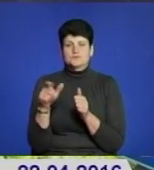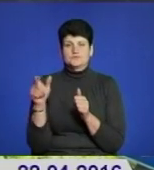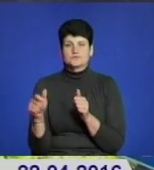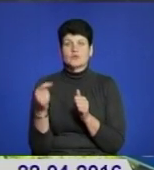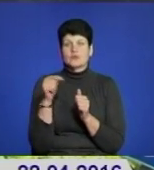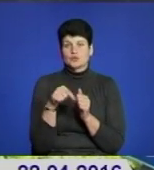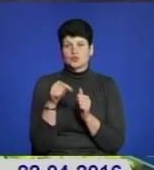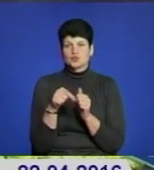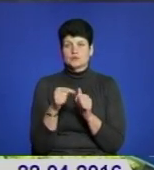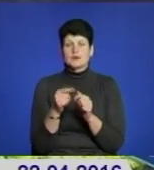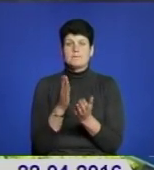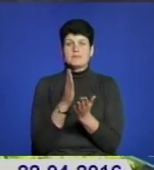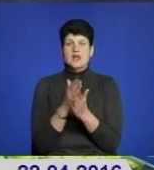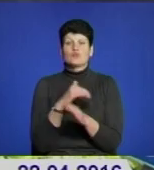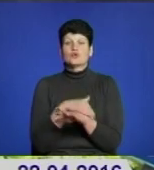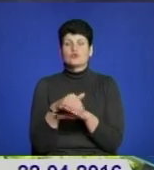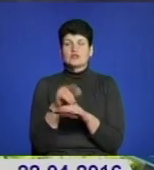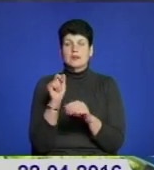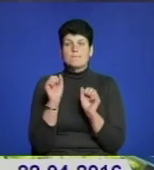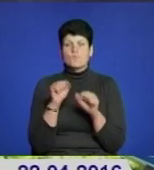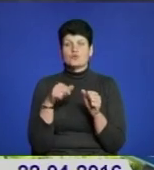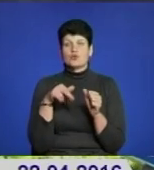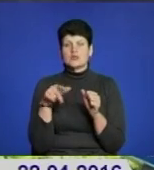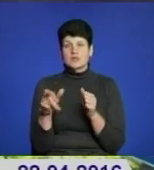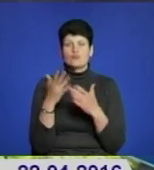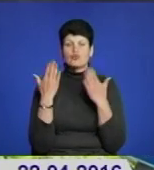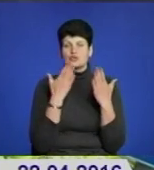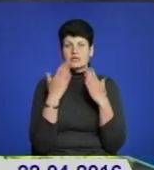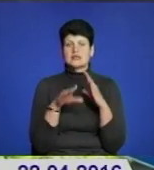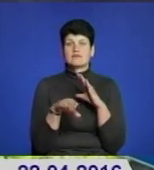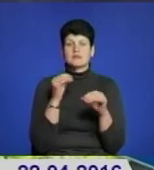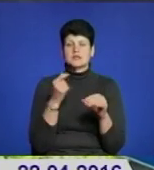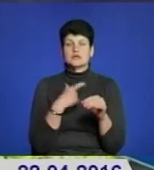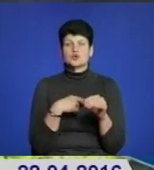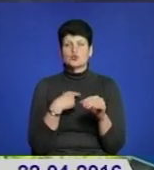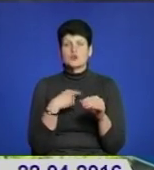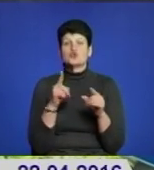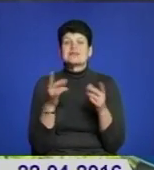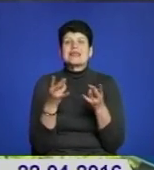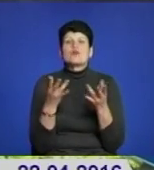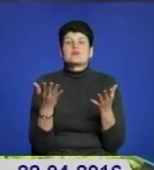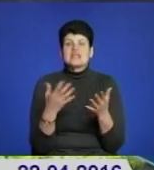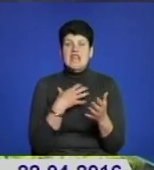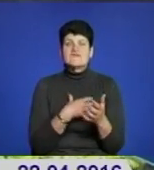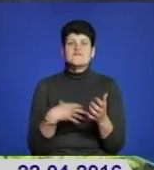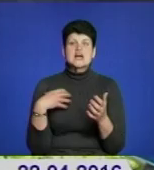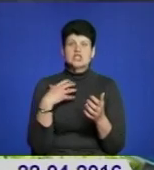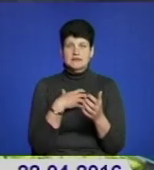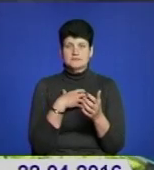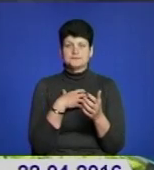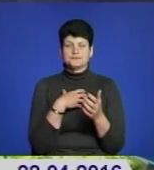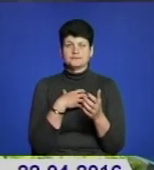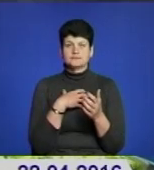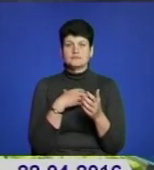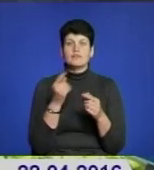отут прямо на вулиці, ти зможеш прийти, прочитати, обрати для себе щось необхідне, важливе.